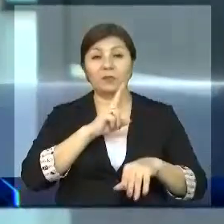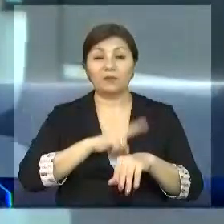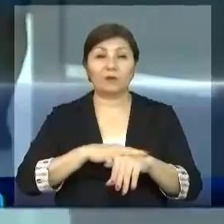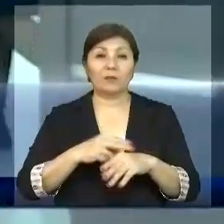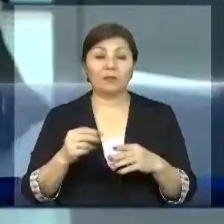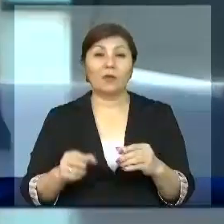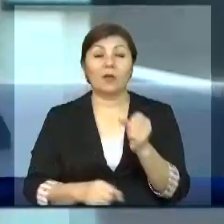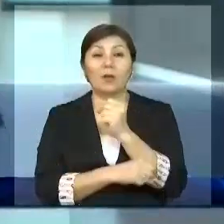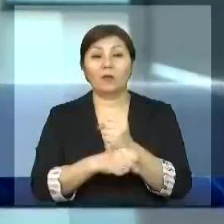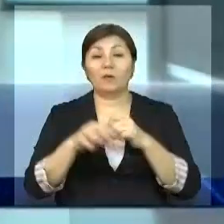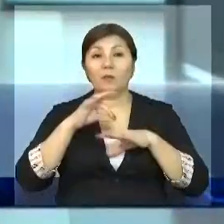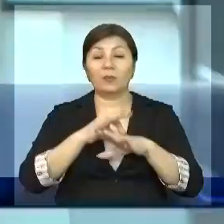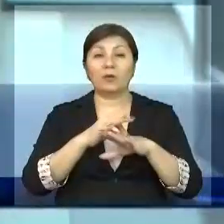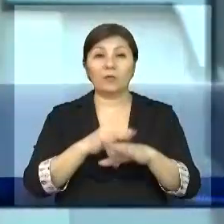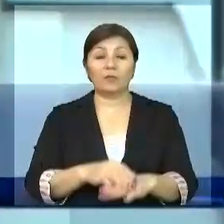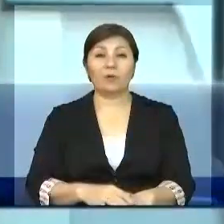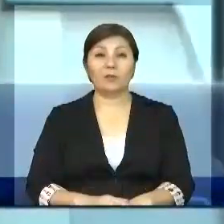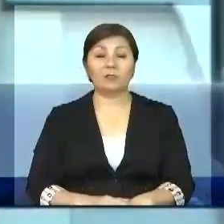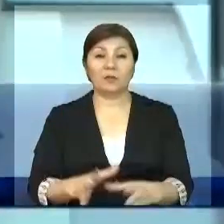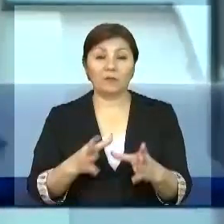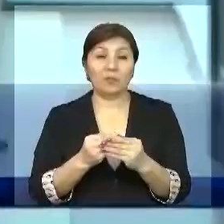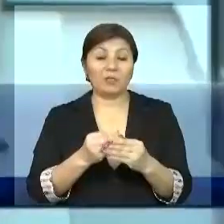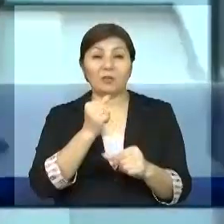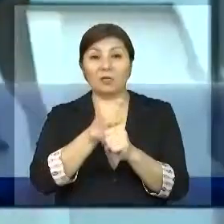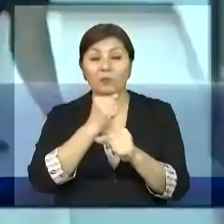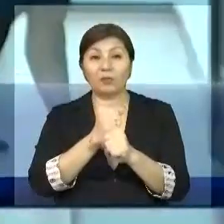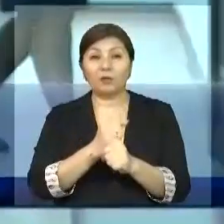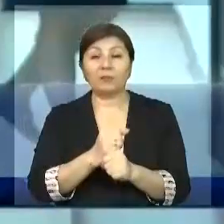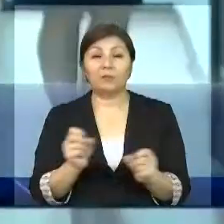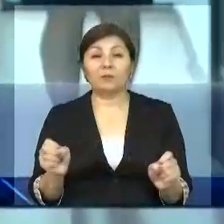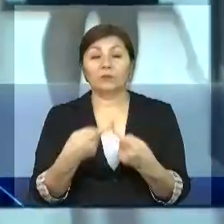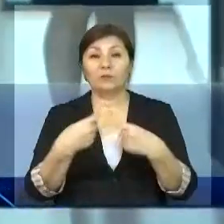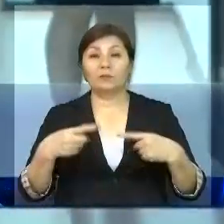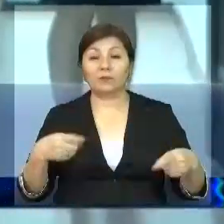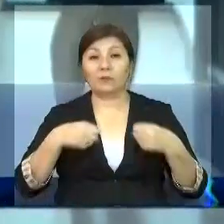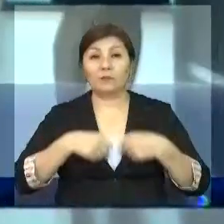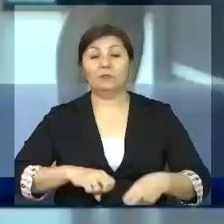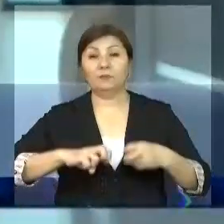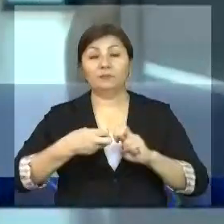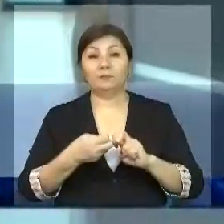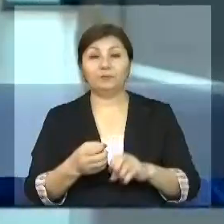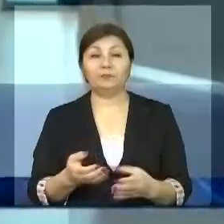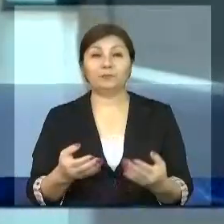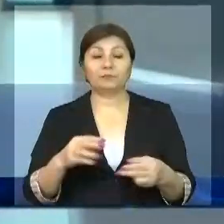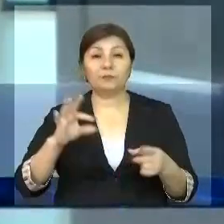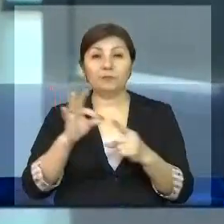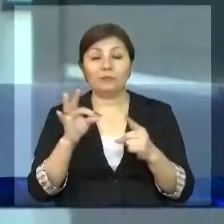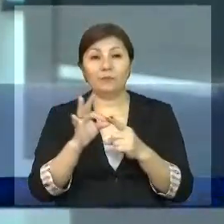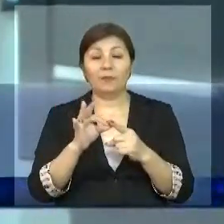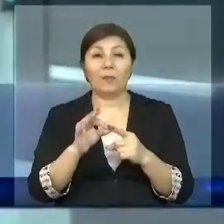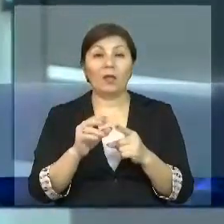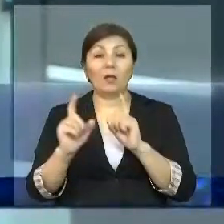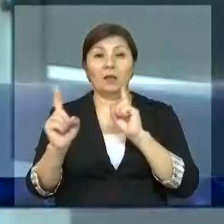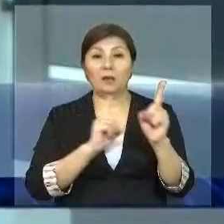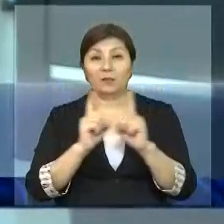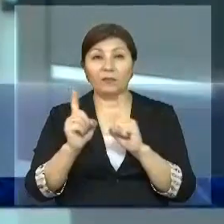органами проводятся мобильные выезды то есть по выявлению различных правонарушений и цель международной практической